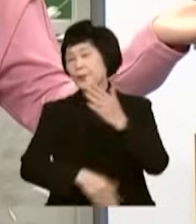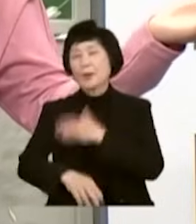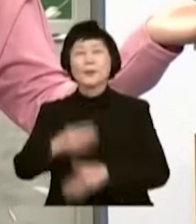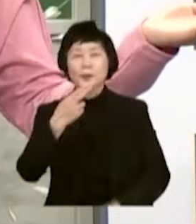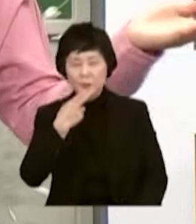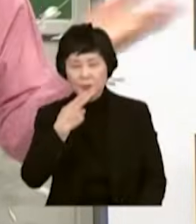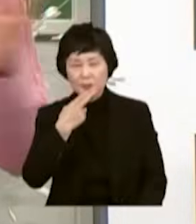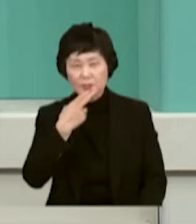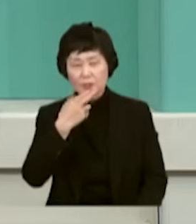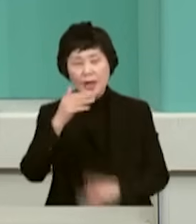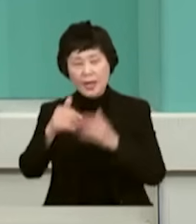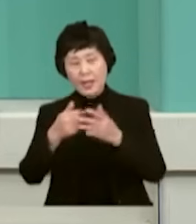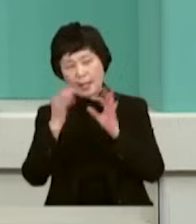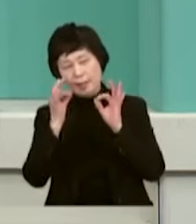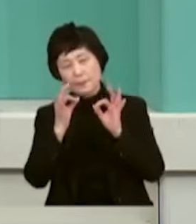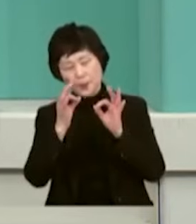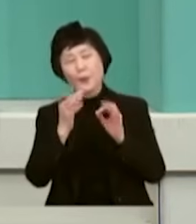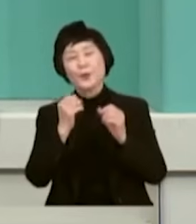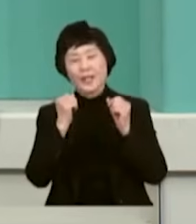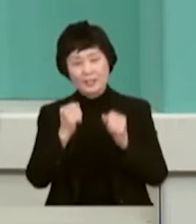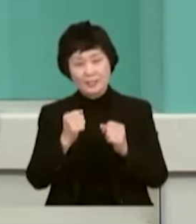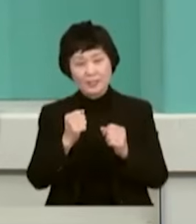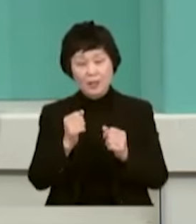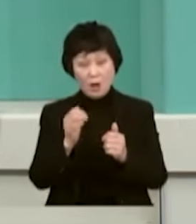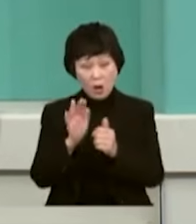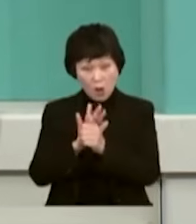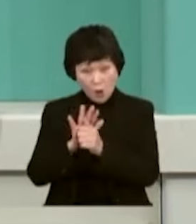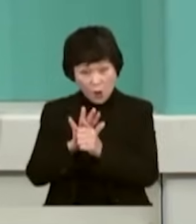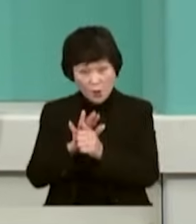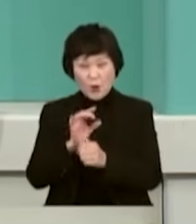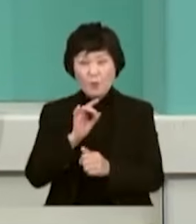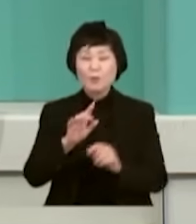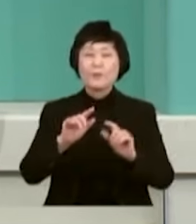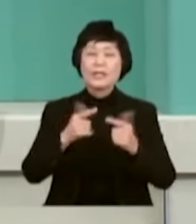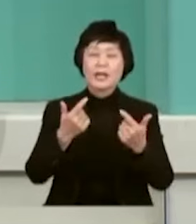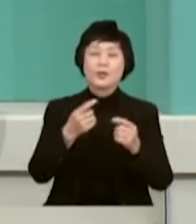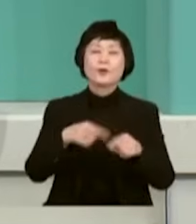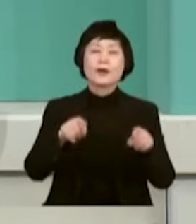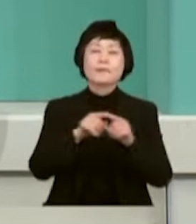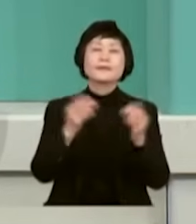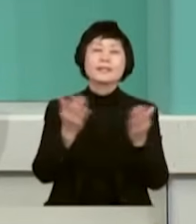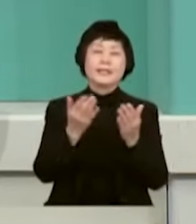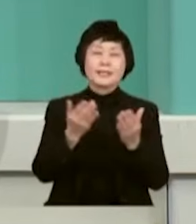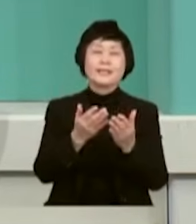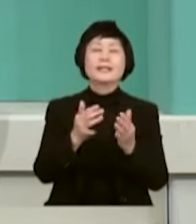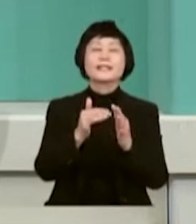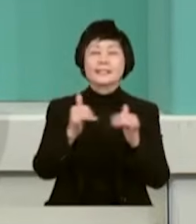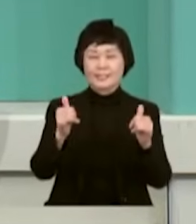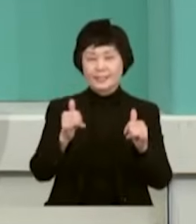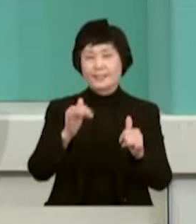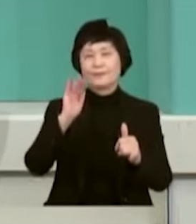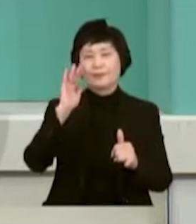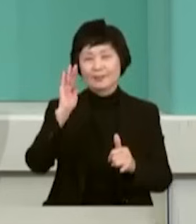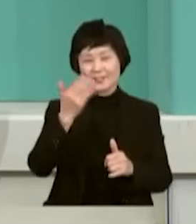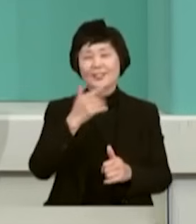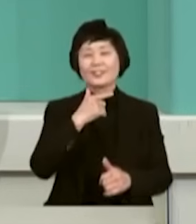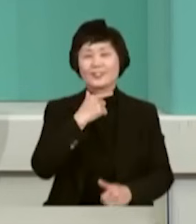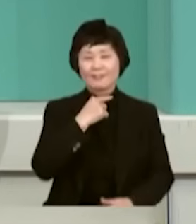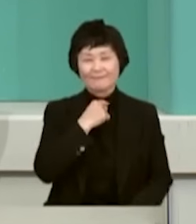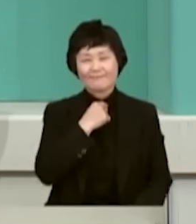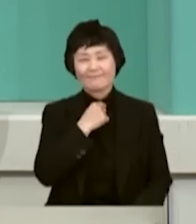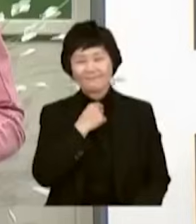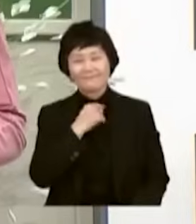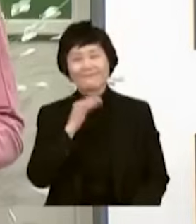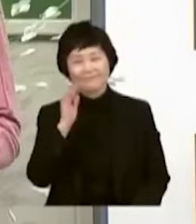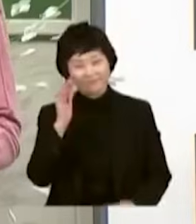맞습니다. 네. 그냥 위로함만 나눠주는 친구가 아니라 네. 동역자가 되는 친구가 되었잖아요. 네. 참 귀하십니다. 그러니까. 그러니까